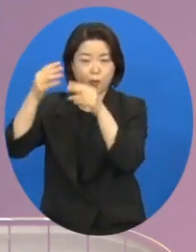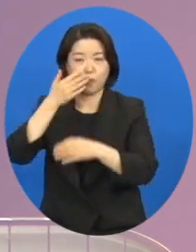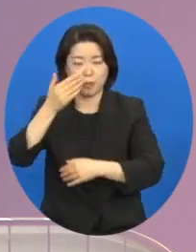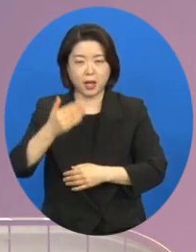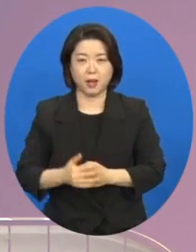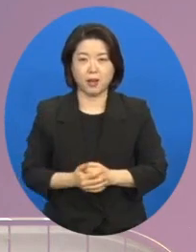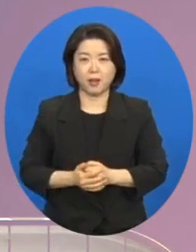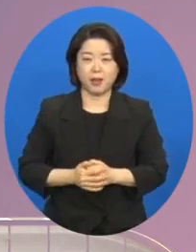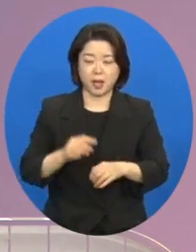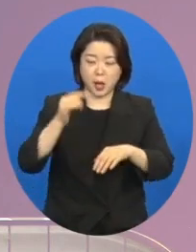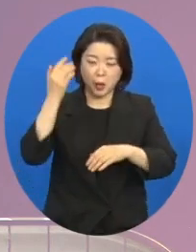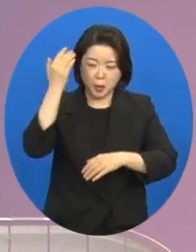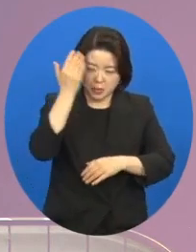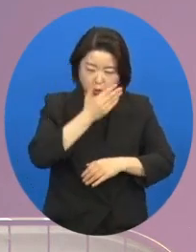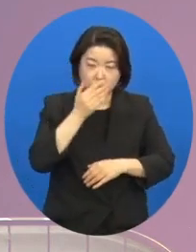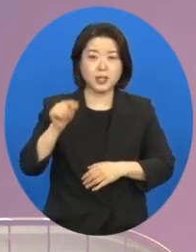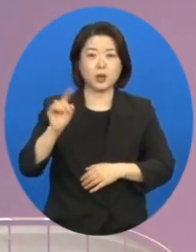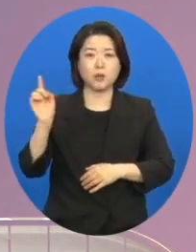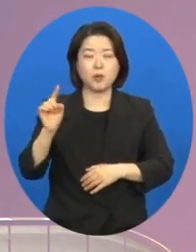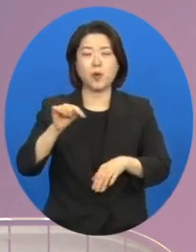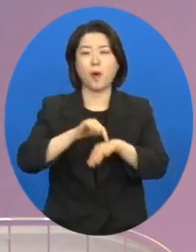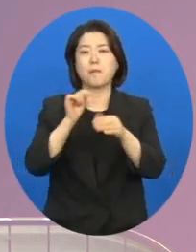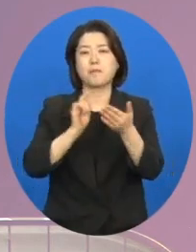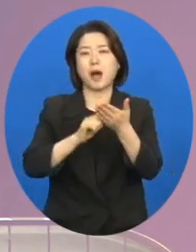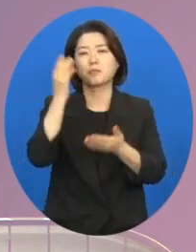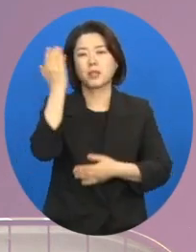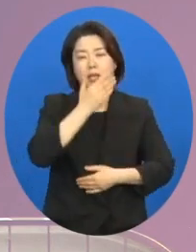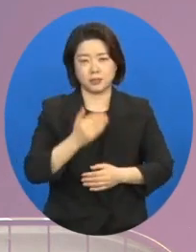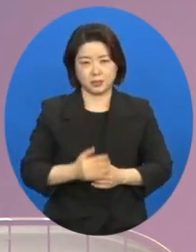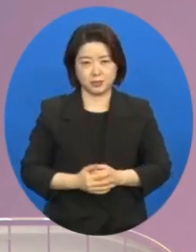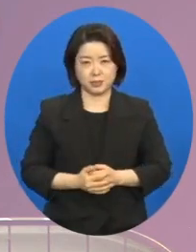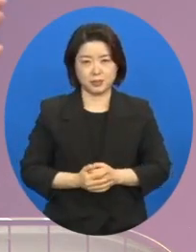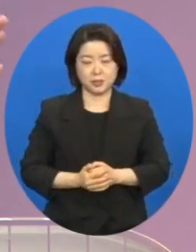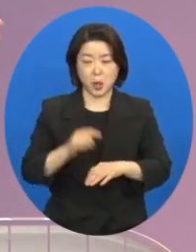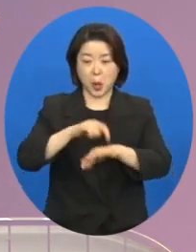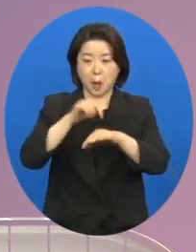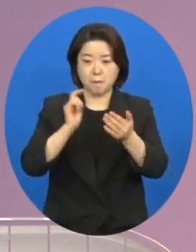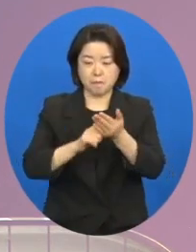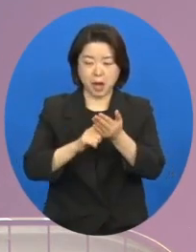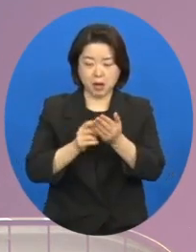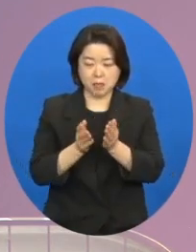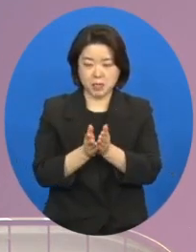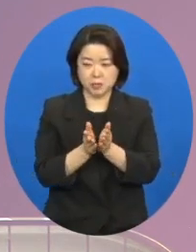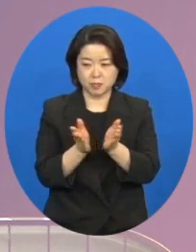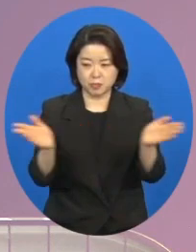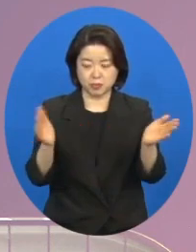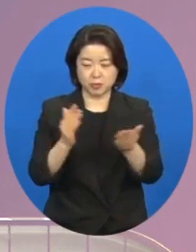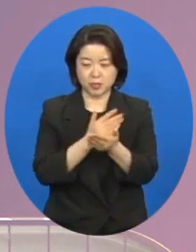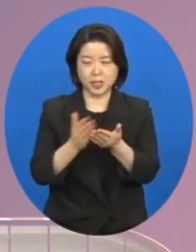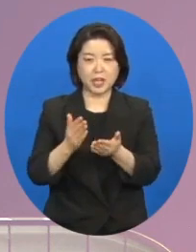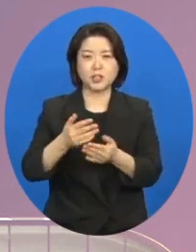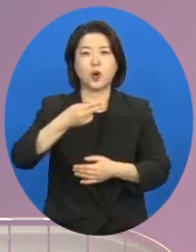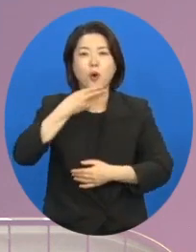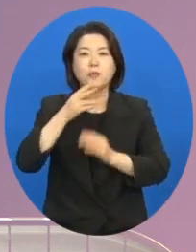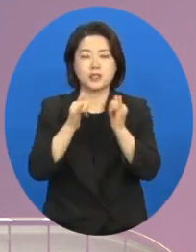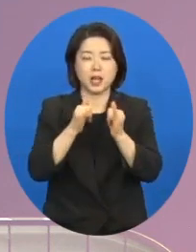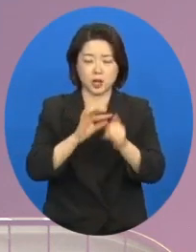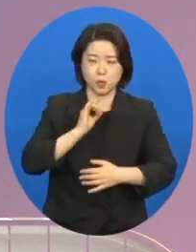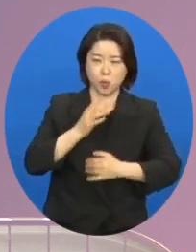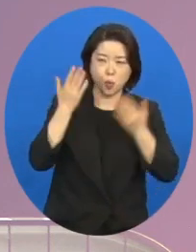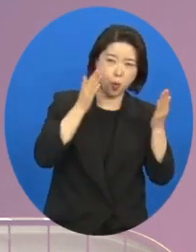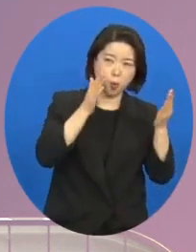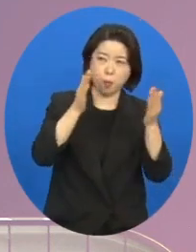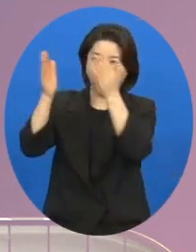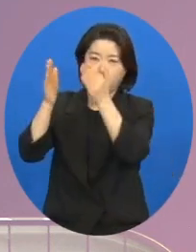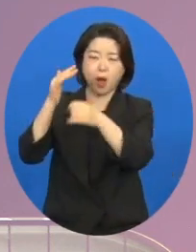것은 마음이 깨끗하다는 건데, 다른 표현으로 이해하면 마음이 둘로 나뉘어지지 않은 사람이에요. 오직